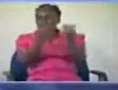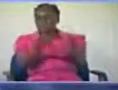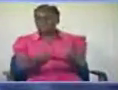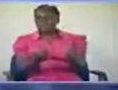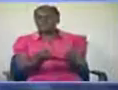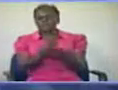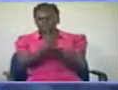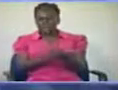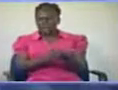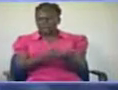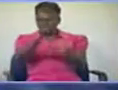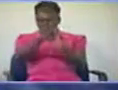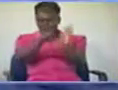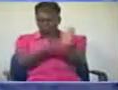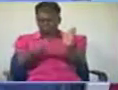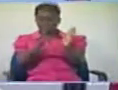fulani ambayo hayo masomo